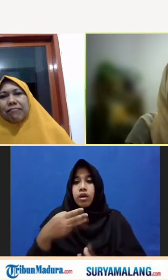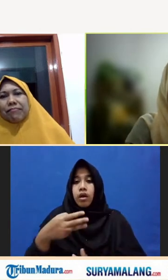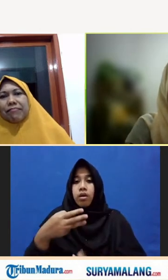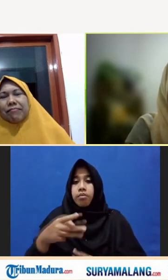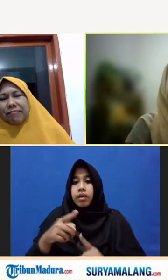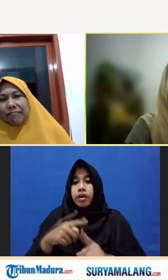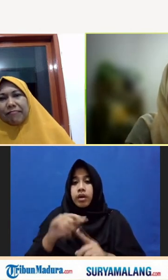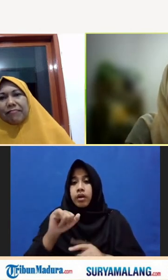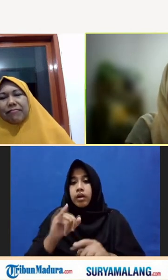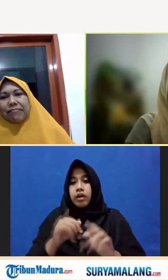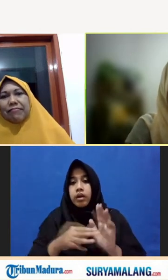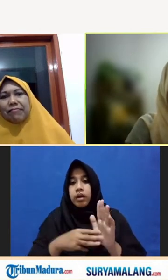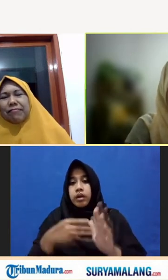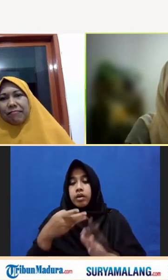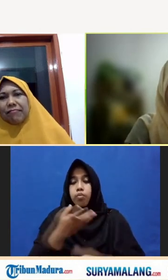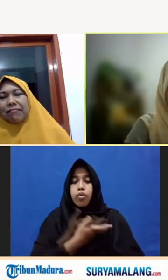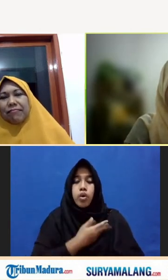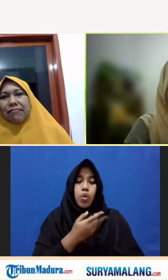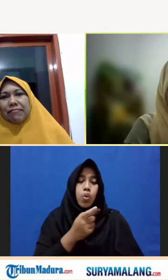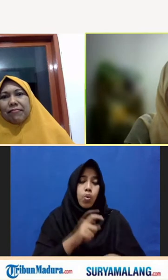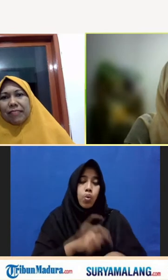diri sendiri.